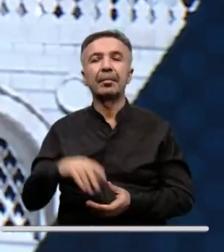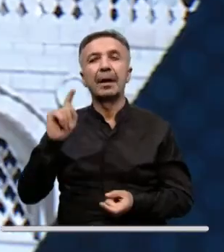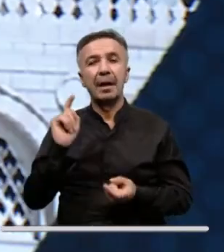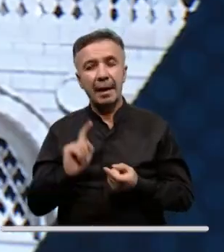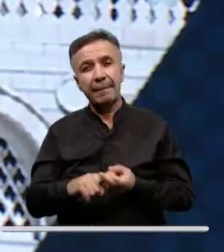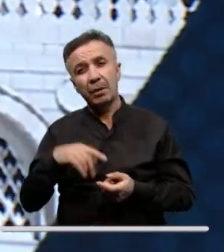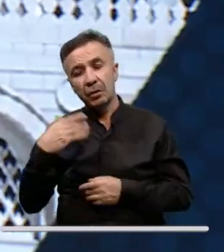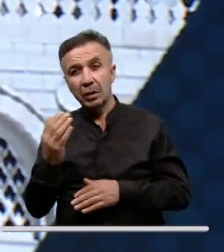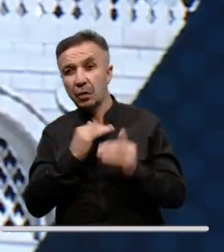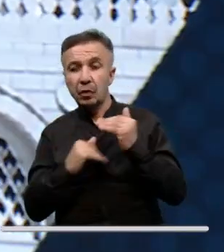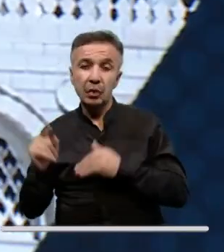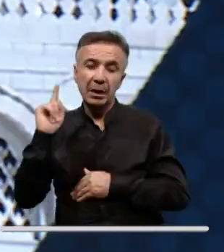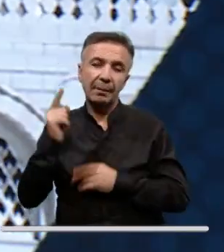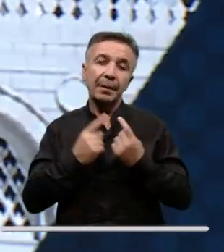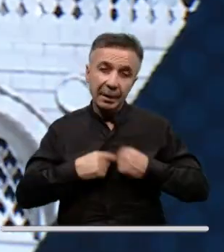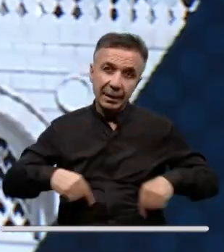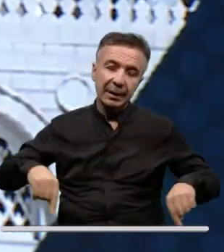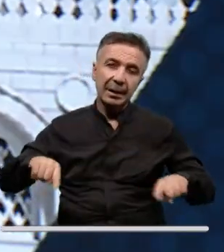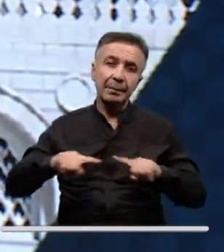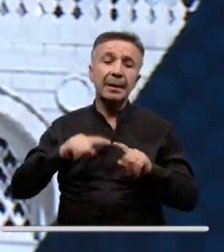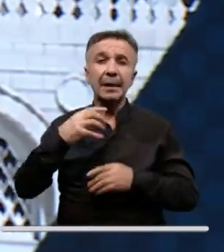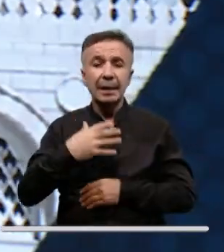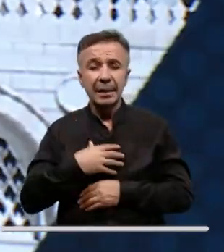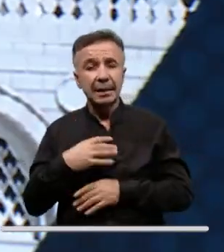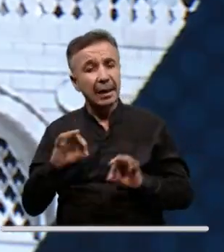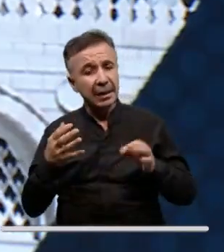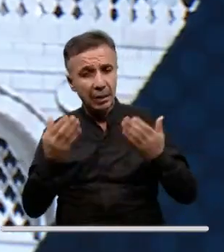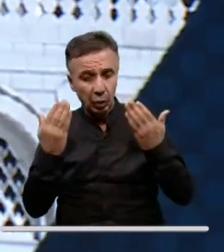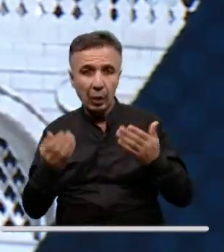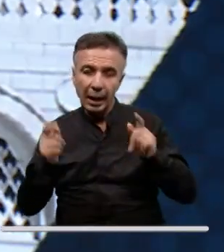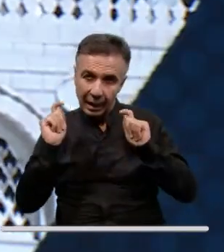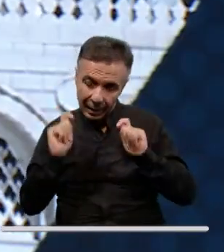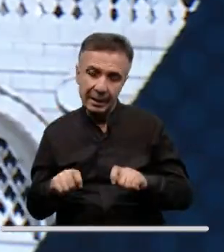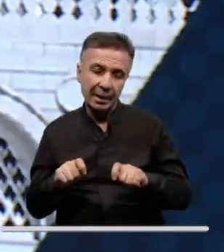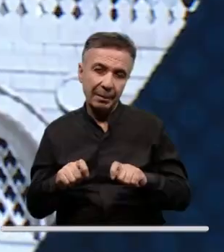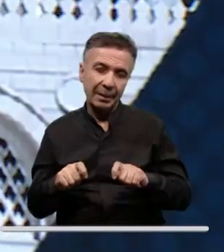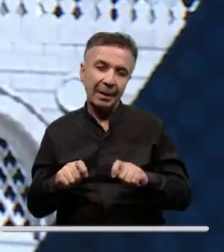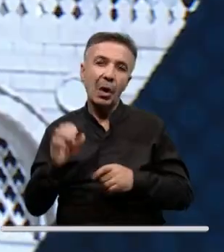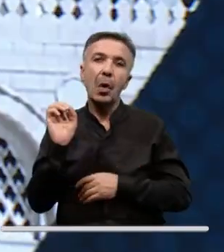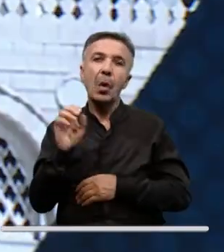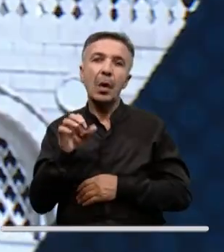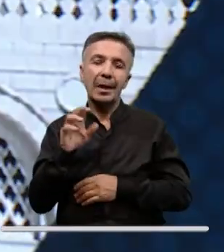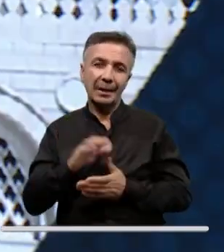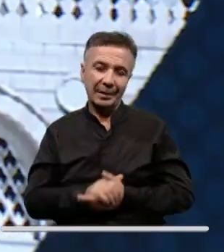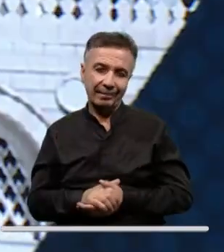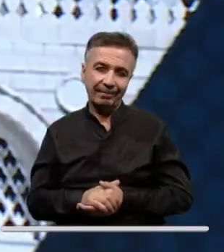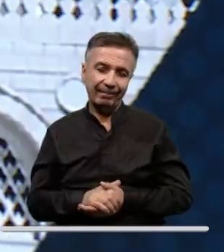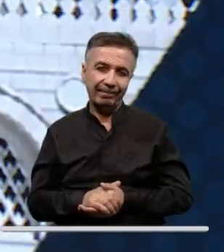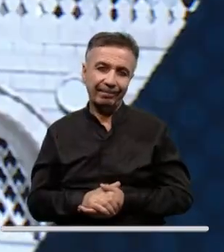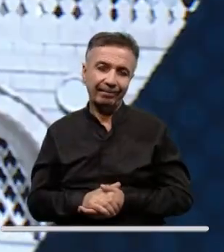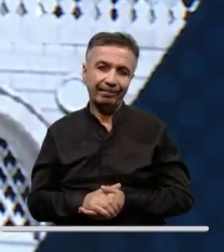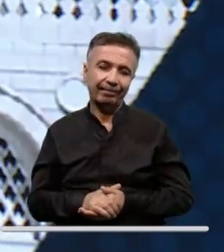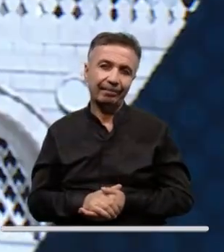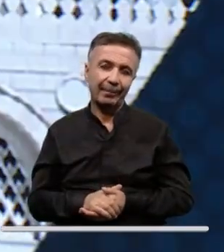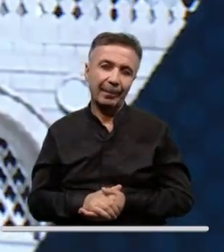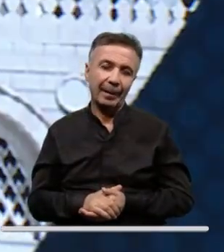ondan sonra Yüce Rabbimiz bize kendisine nasıl dua edeceğimizi öğretir Eee Rabbena